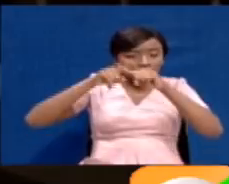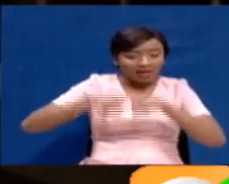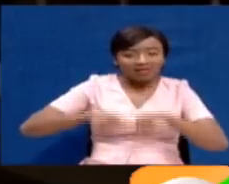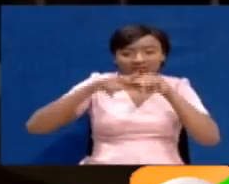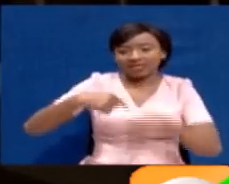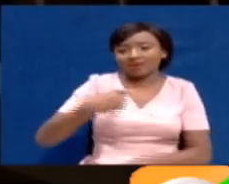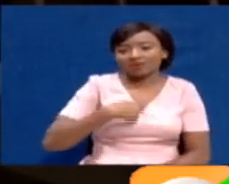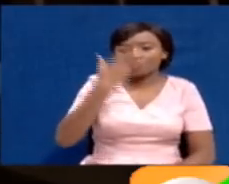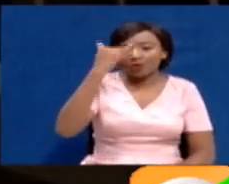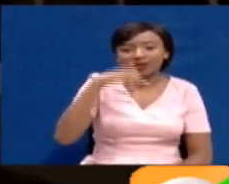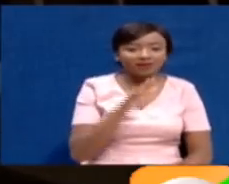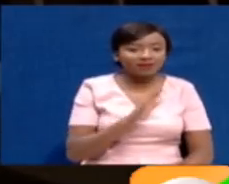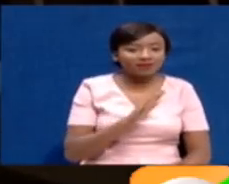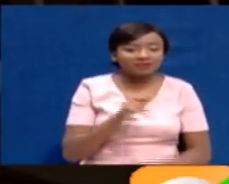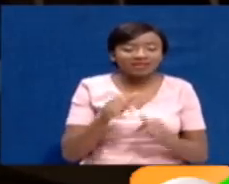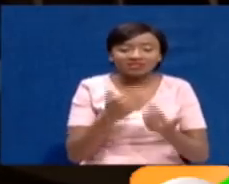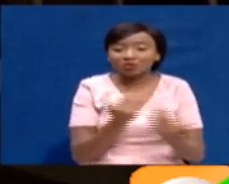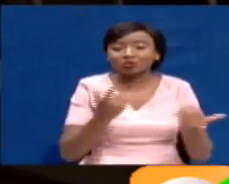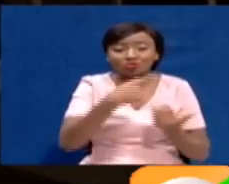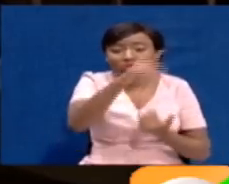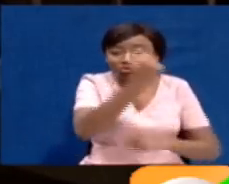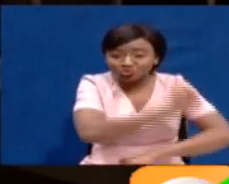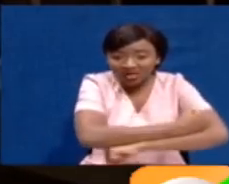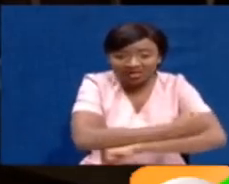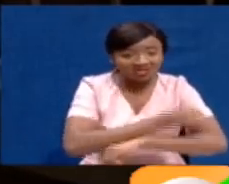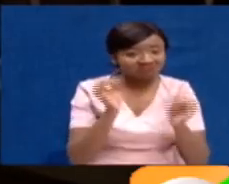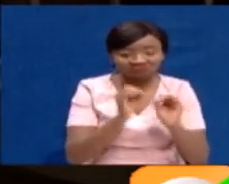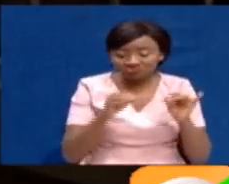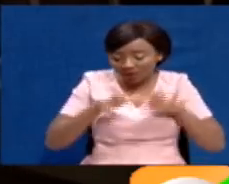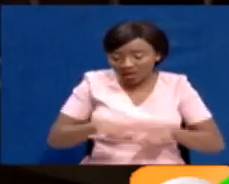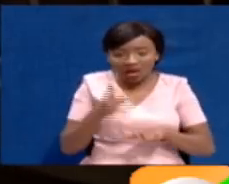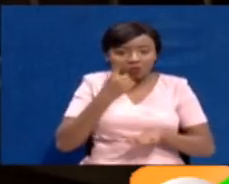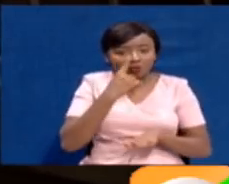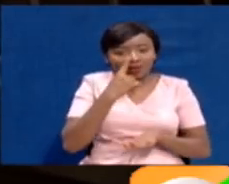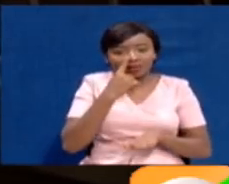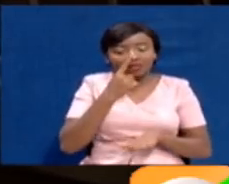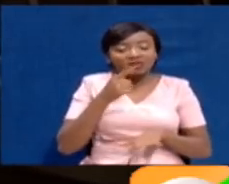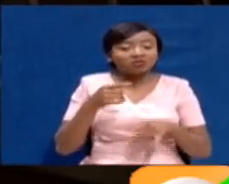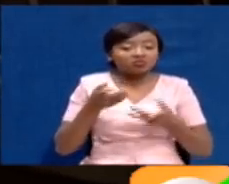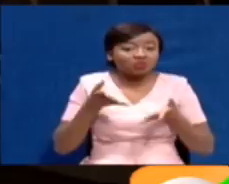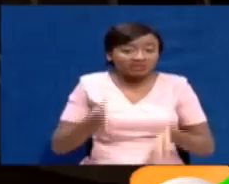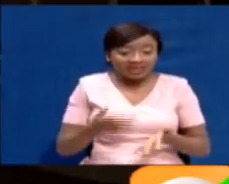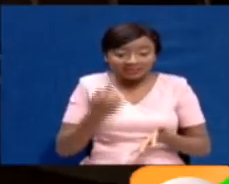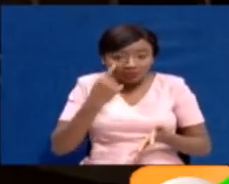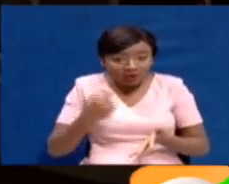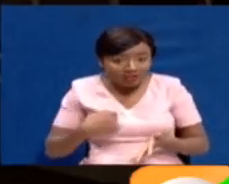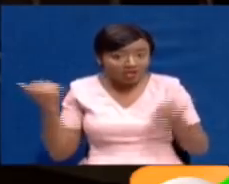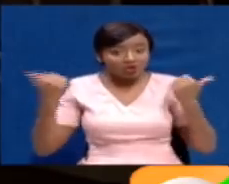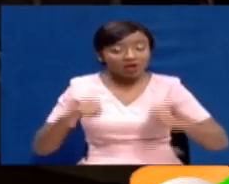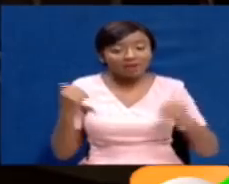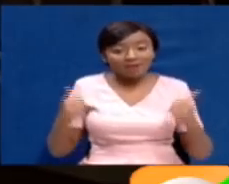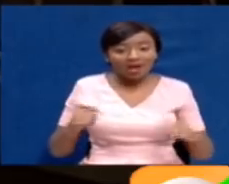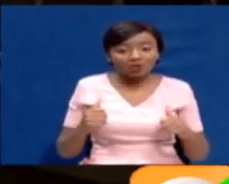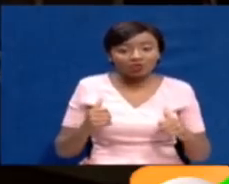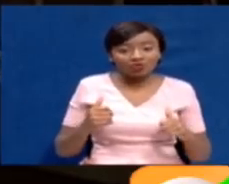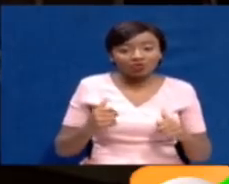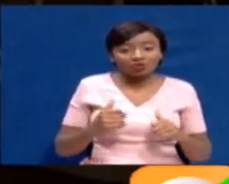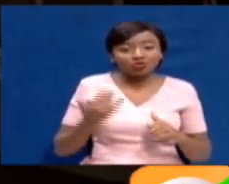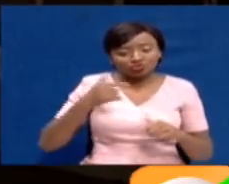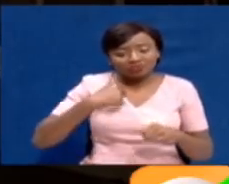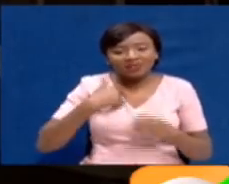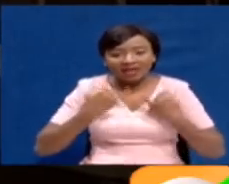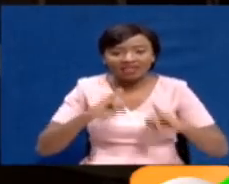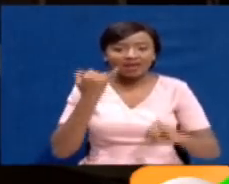wananitegemea kwa sababu sahi hawako kwa mkono ya mwalimu. Sasa kwa sababu leo hawako niona, angalau hata